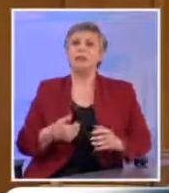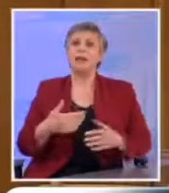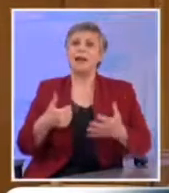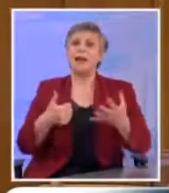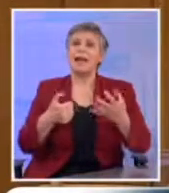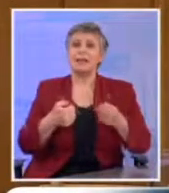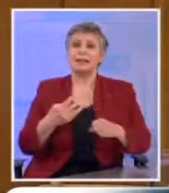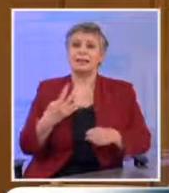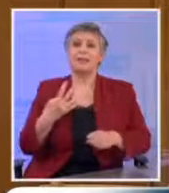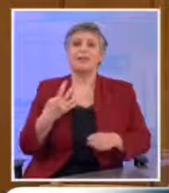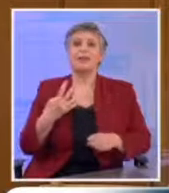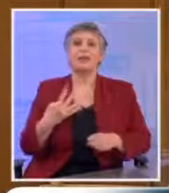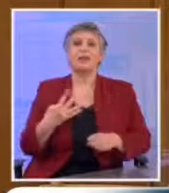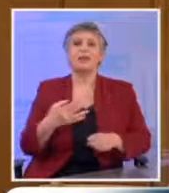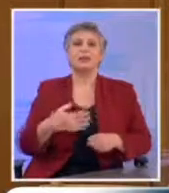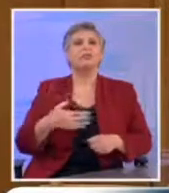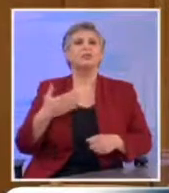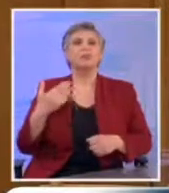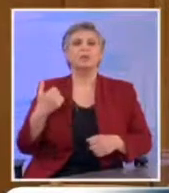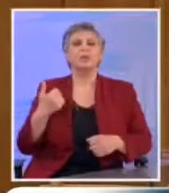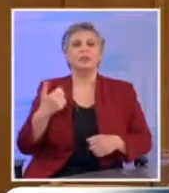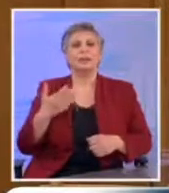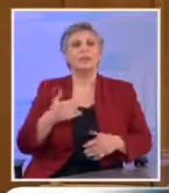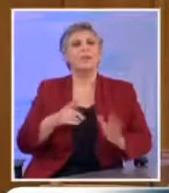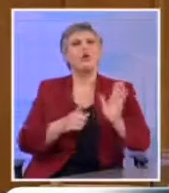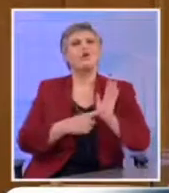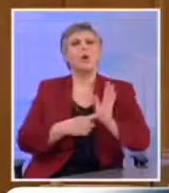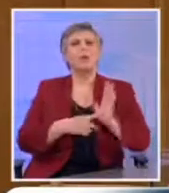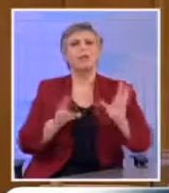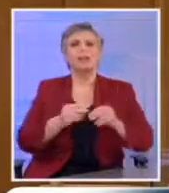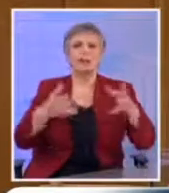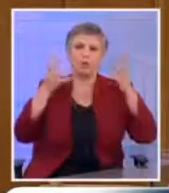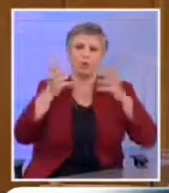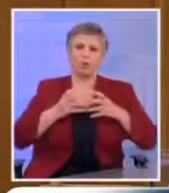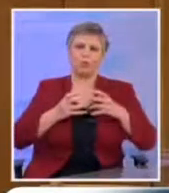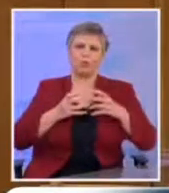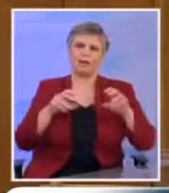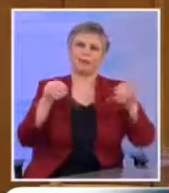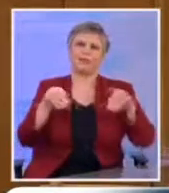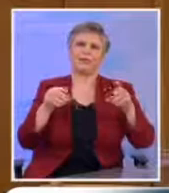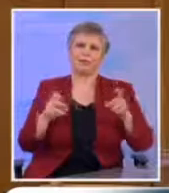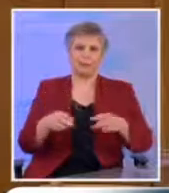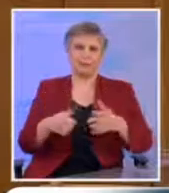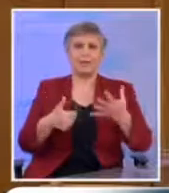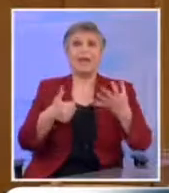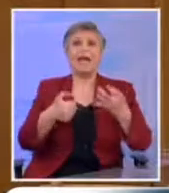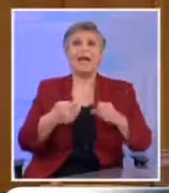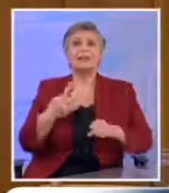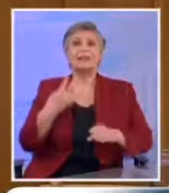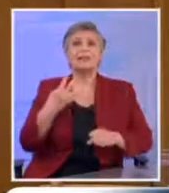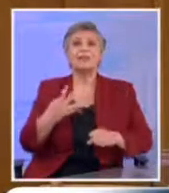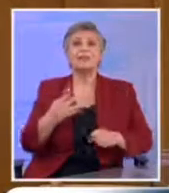64 τον περίφημο κουκουλονόμο, 64 νομικοί σύλλογοι, η Ένωση